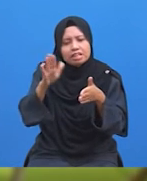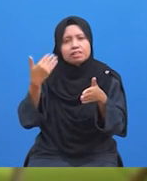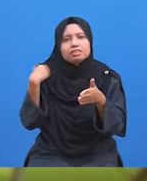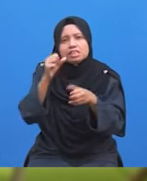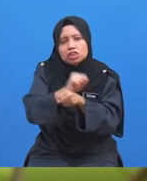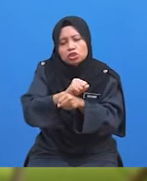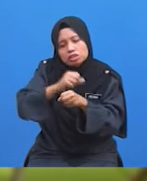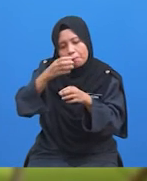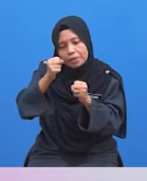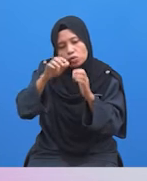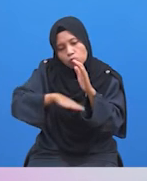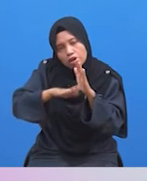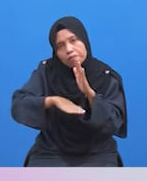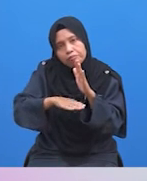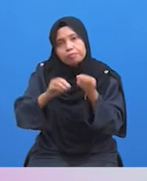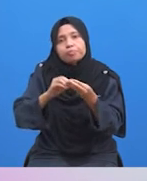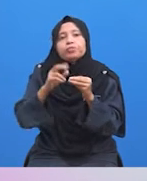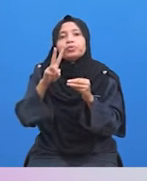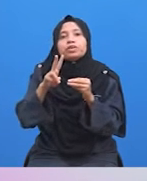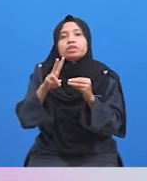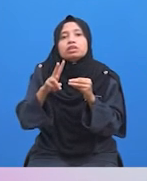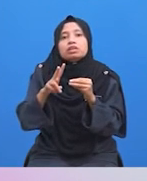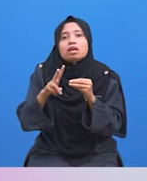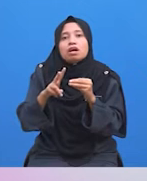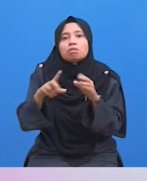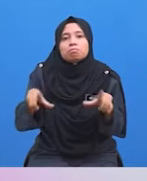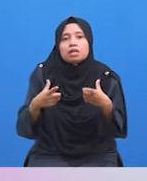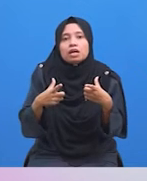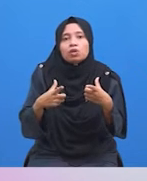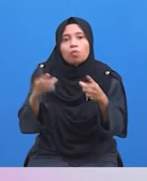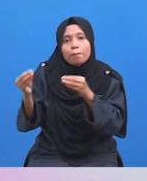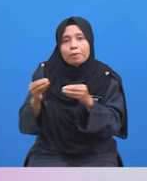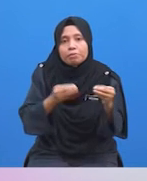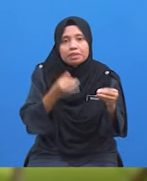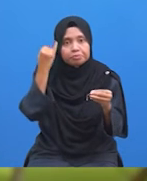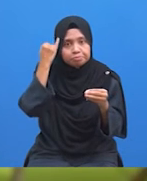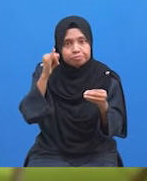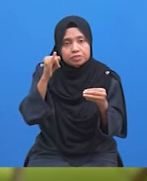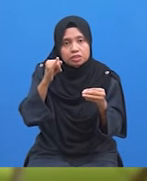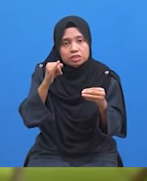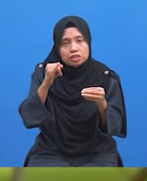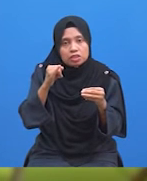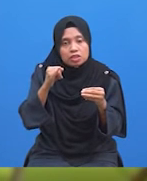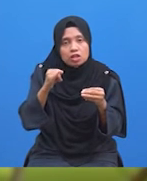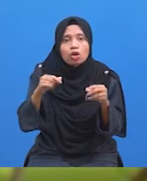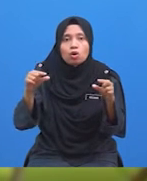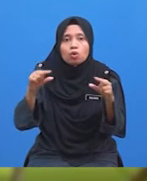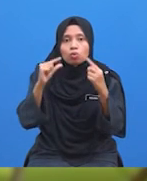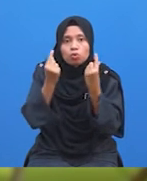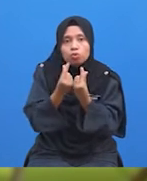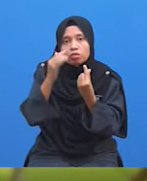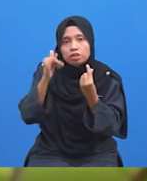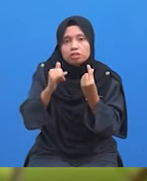dikurangkan kedua berlaku pemindahan ideal golongan profesional yang